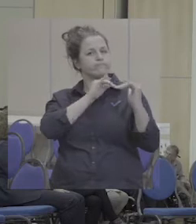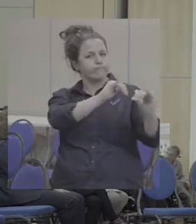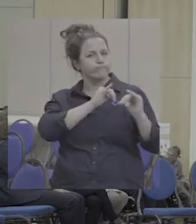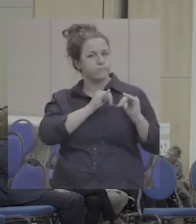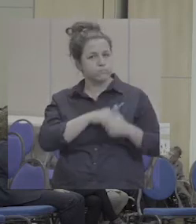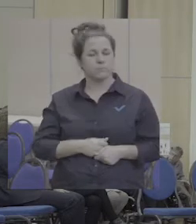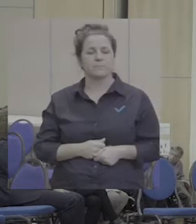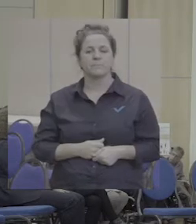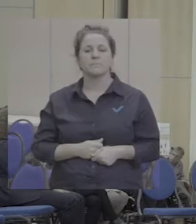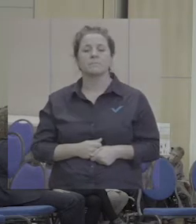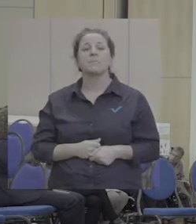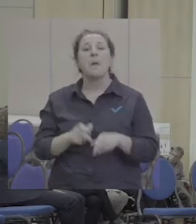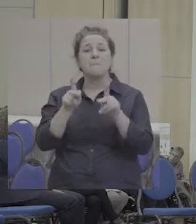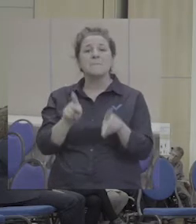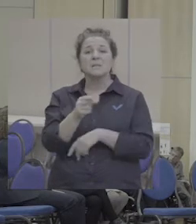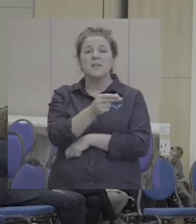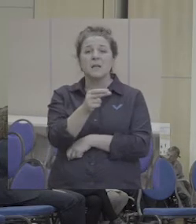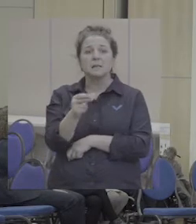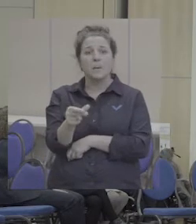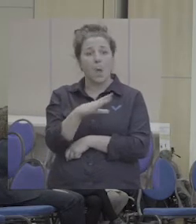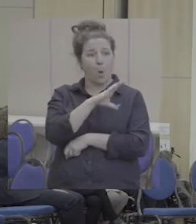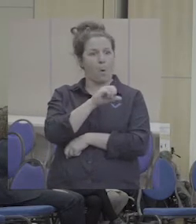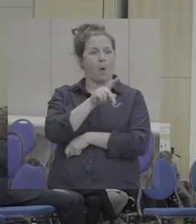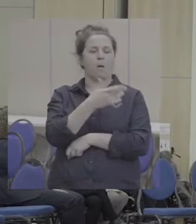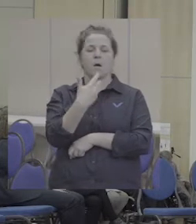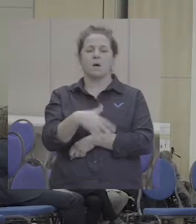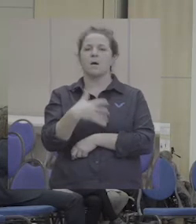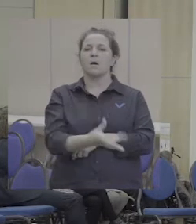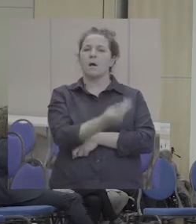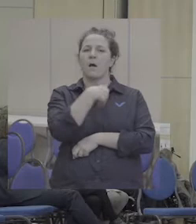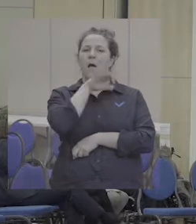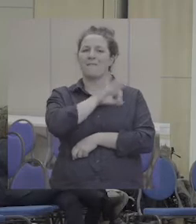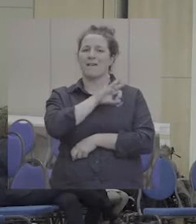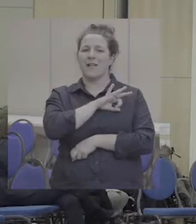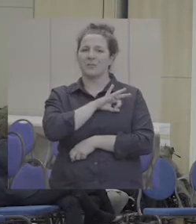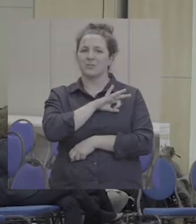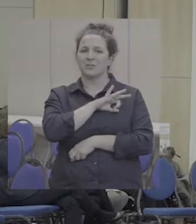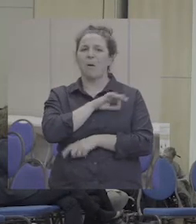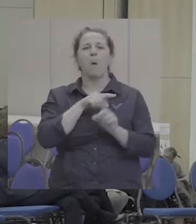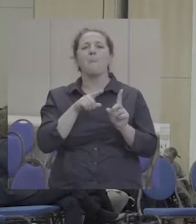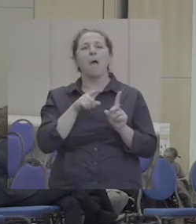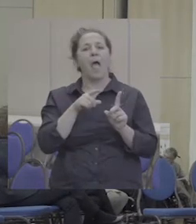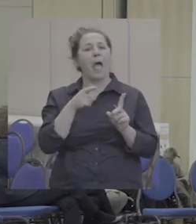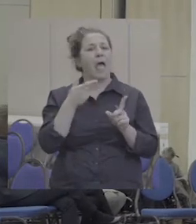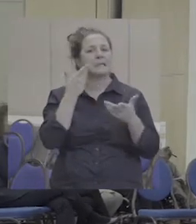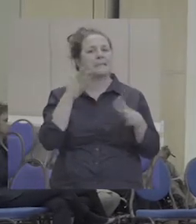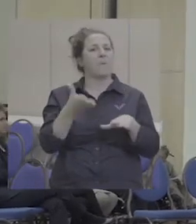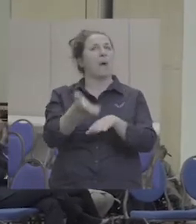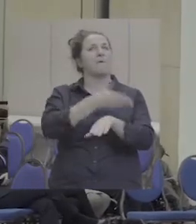grands avantages pour une personne handicapée. Mais, et j'allais le découvrir un peu plus